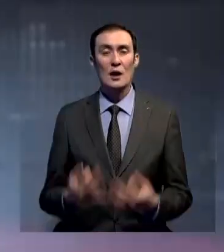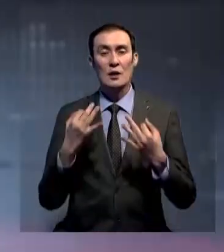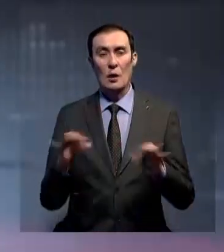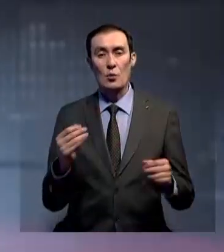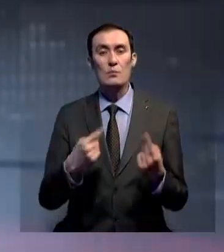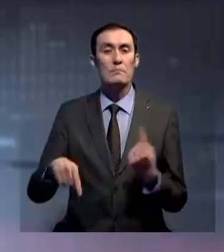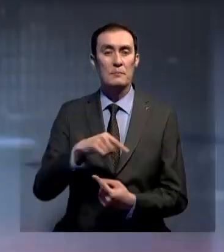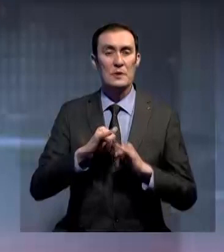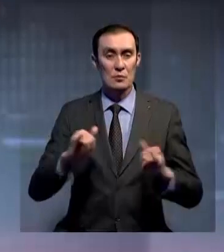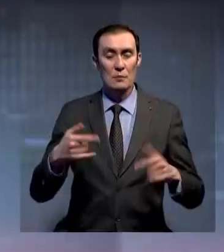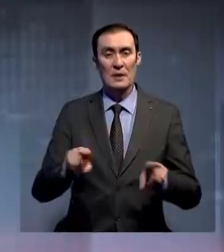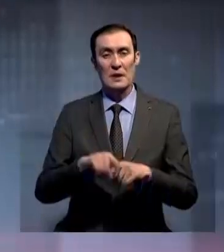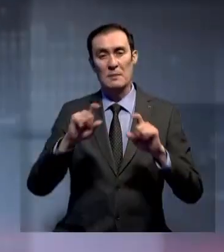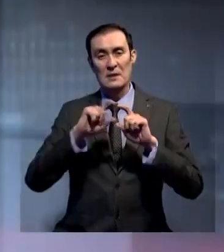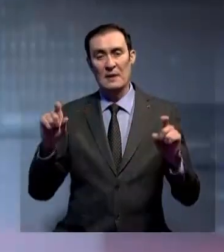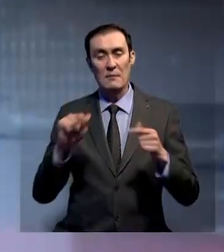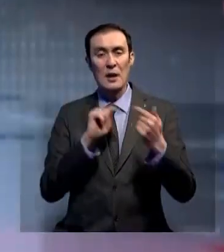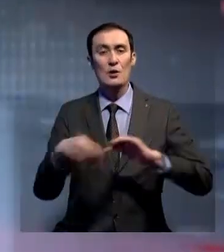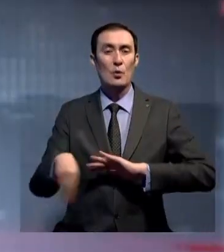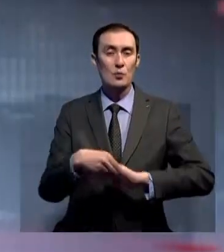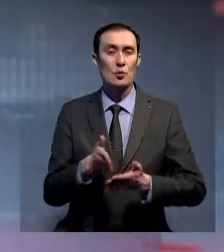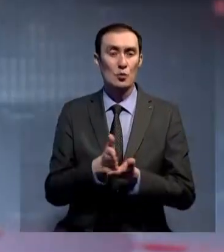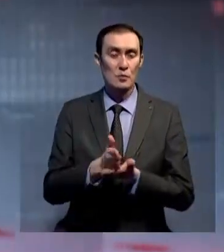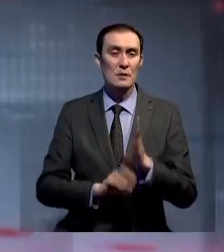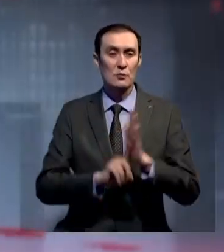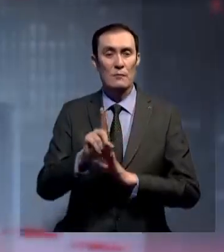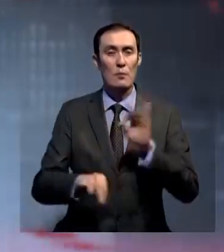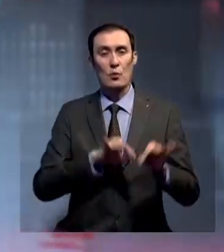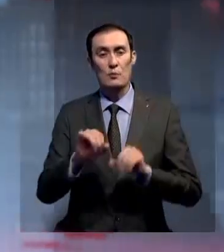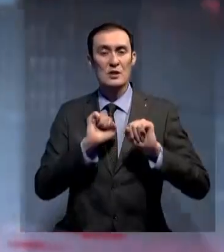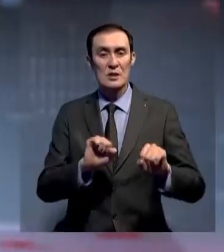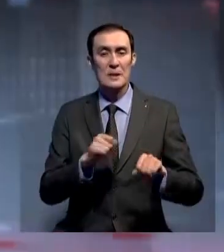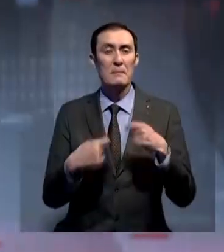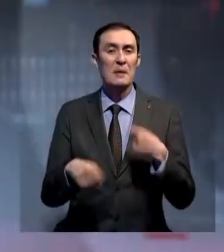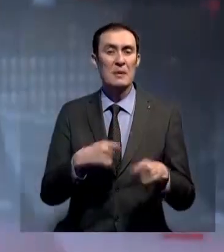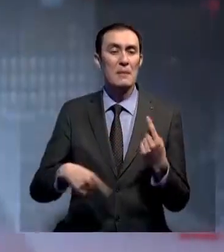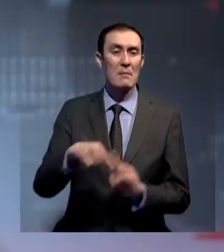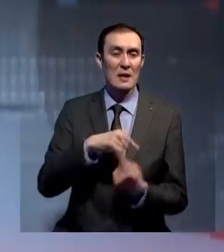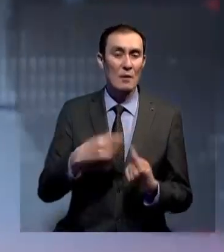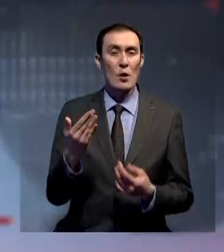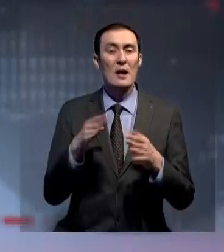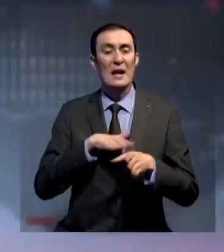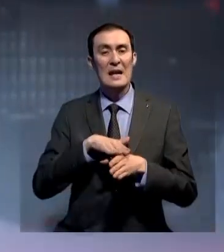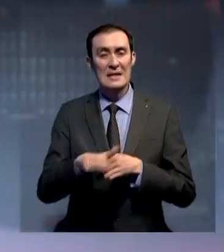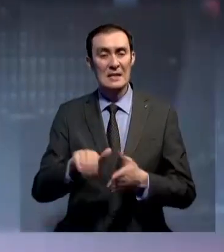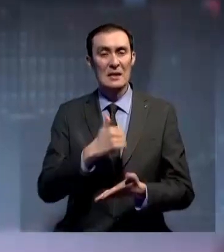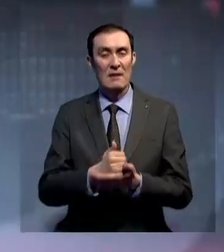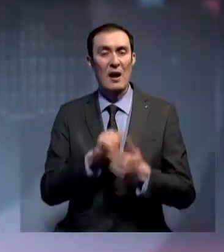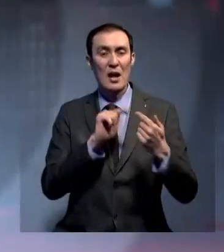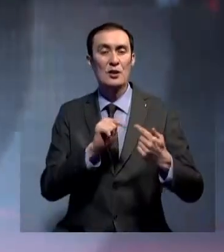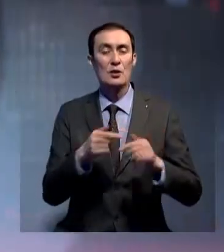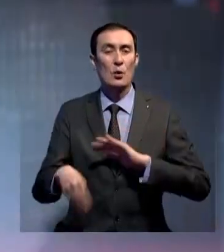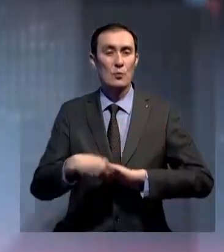Дорогу бизнесу. Под таким названием антикоррупционная служба запускает проект по защите предпринимателей. О его реализации глава